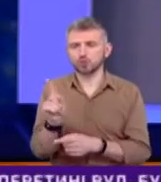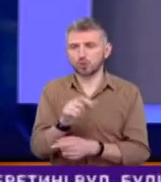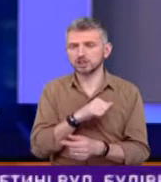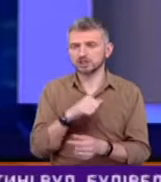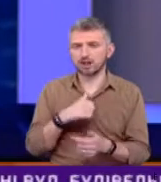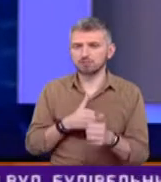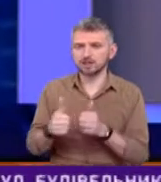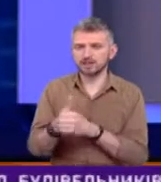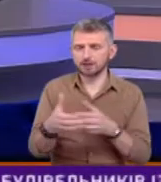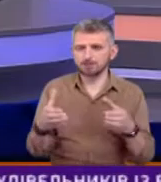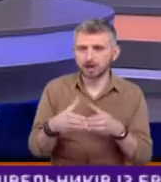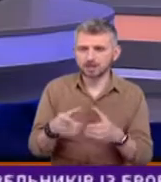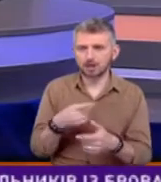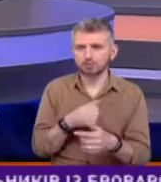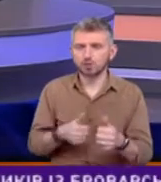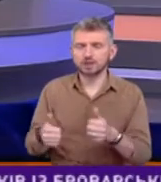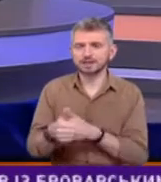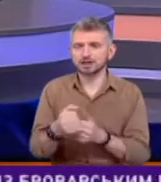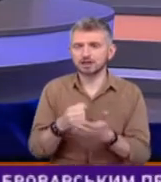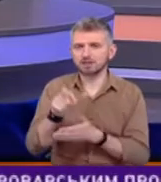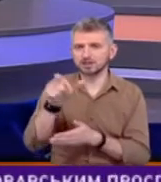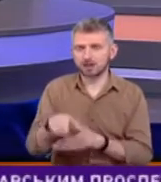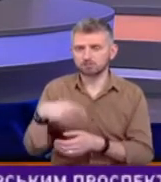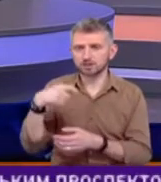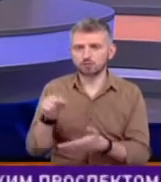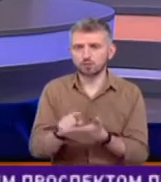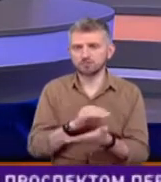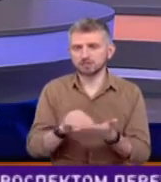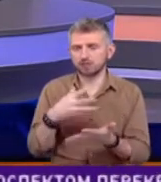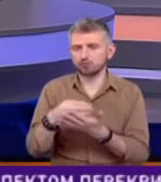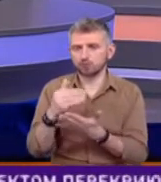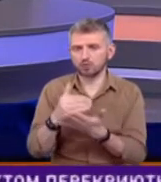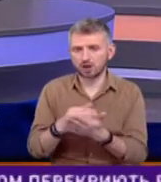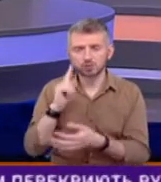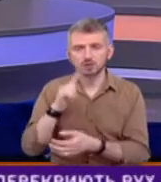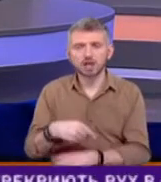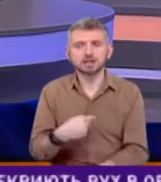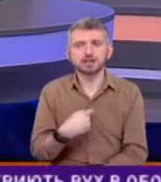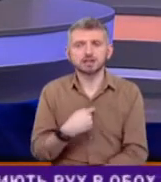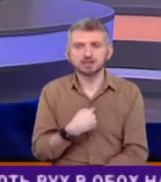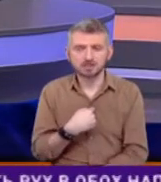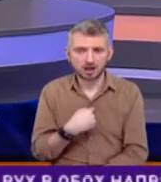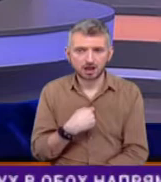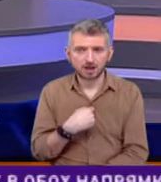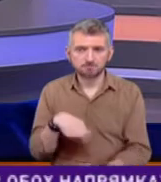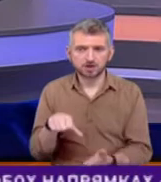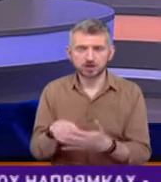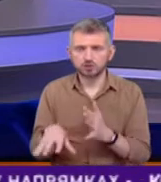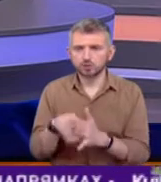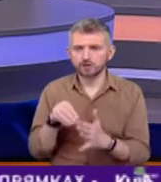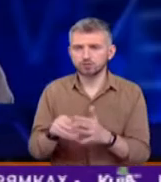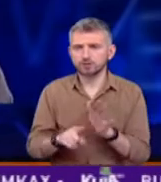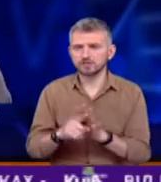сам лідер партії або лідер-кандидат в президенти повинен писати свою програму. Ви знаєте, я причетний до виборів, мабуть,